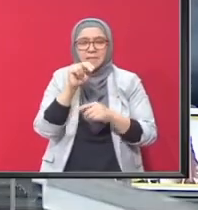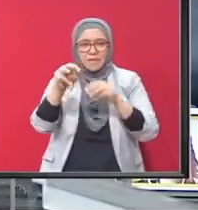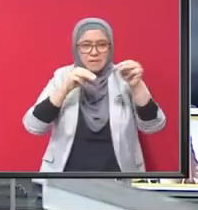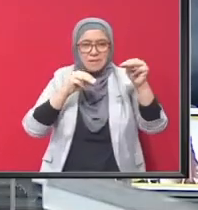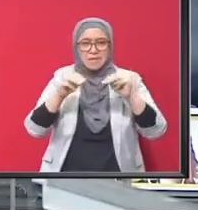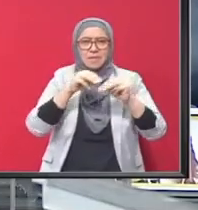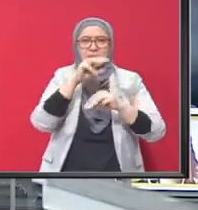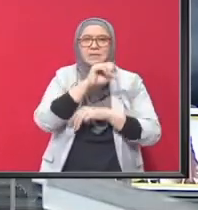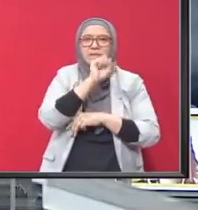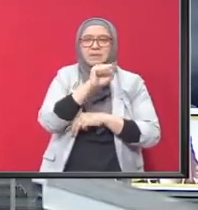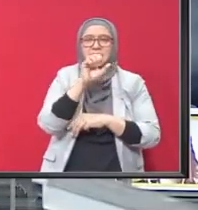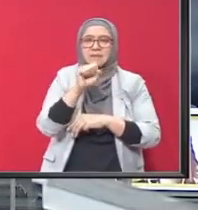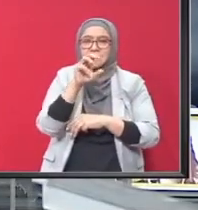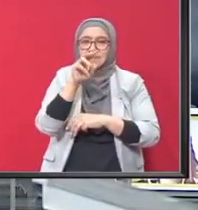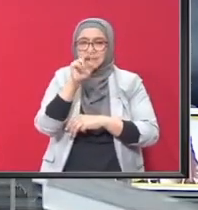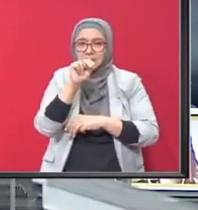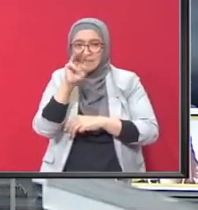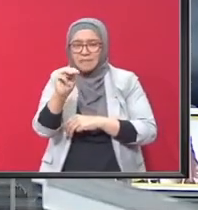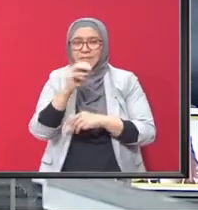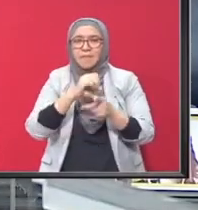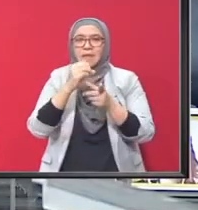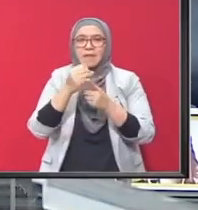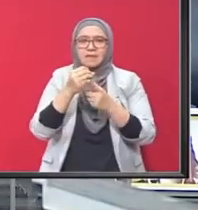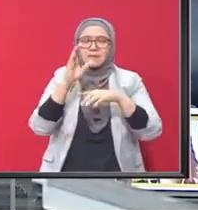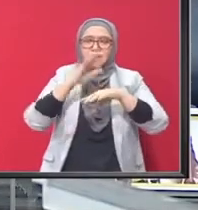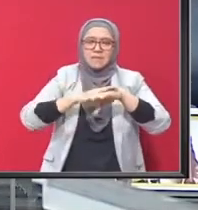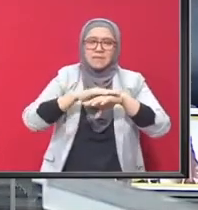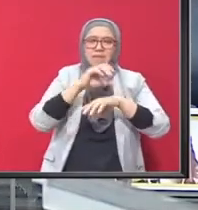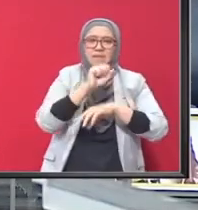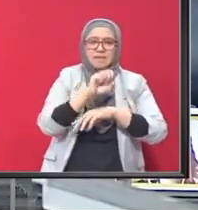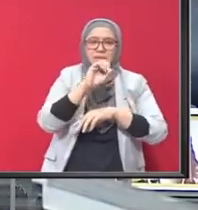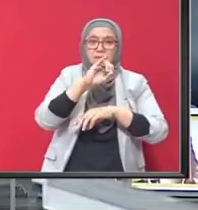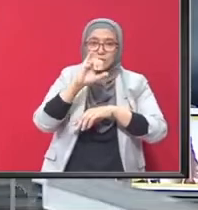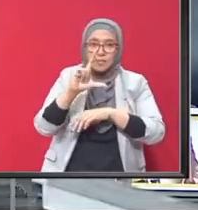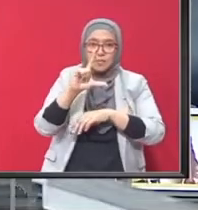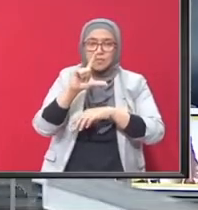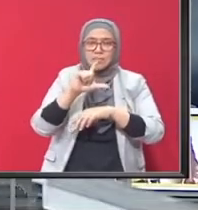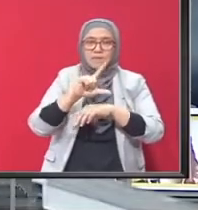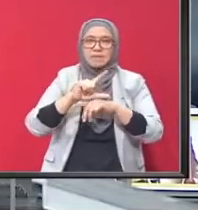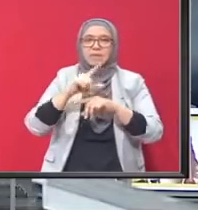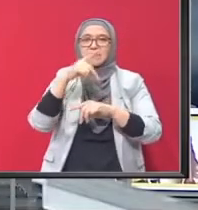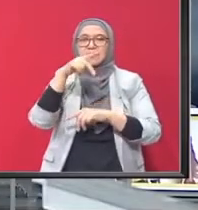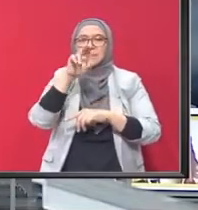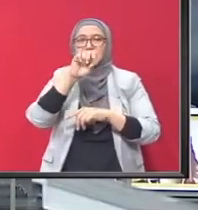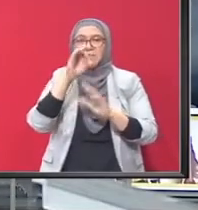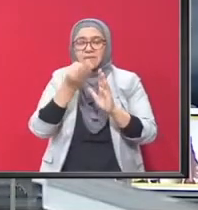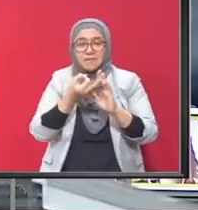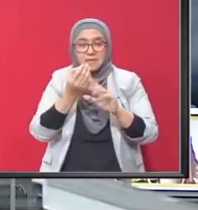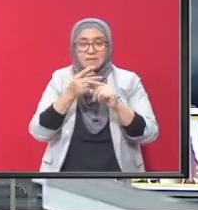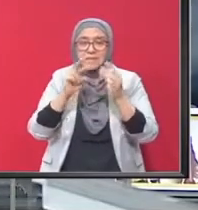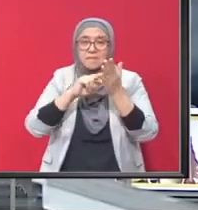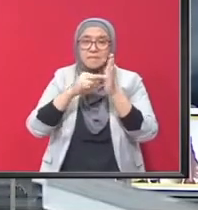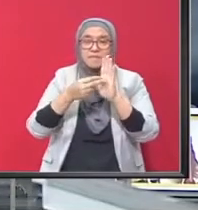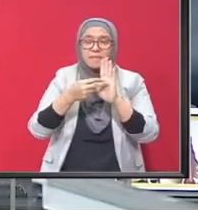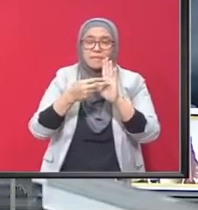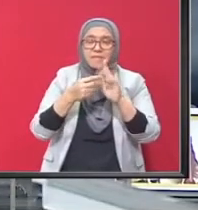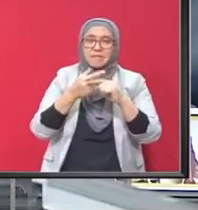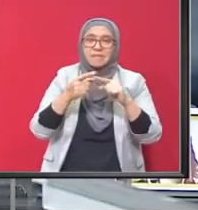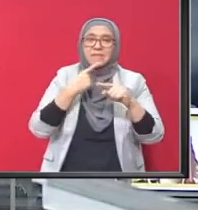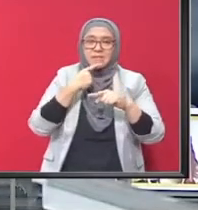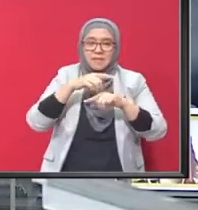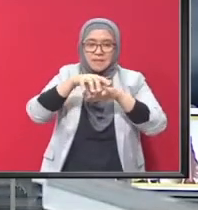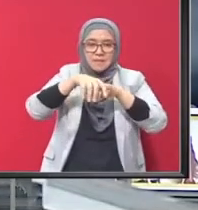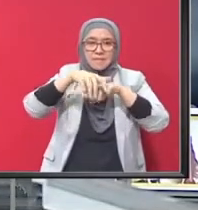atau dikenali sebagai soal prevailing yaitu pembacaan yang diformulasi mengikut kadar keperluan